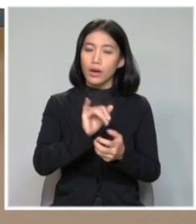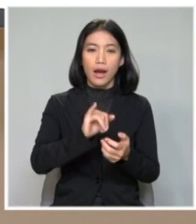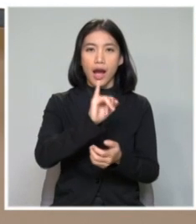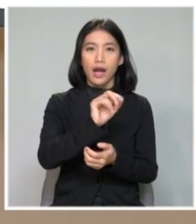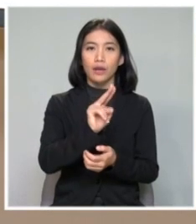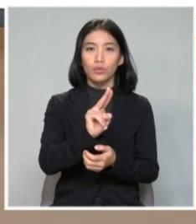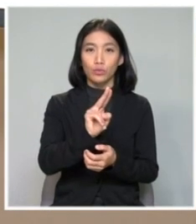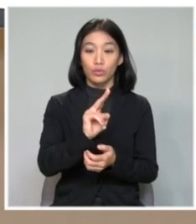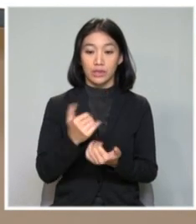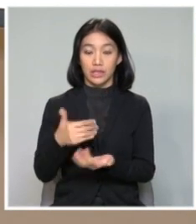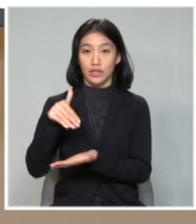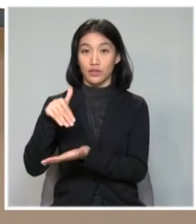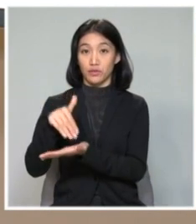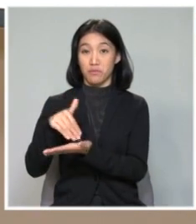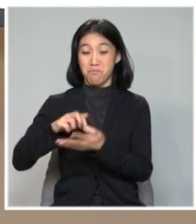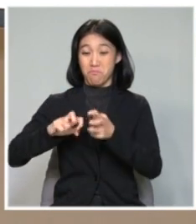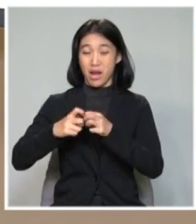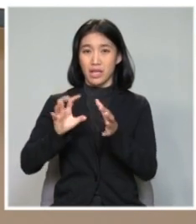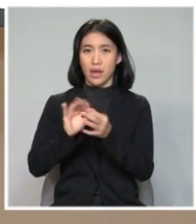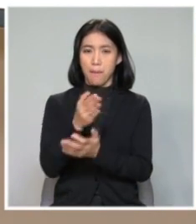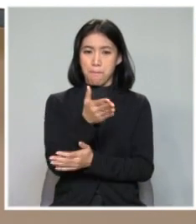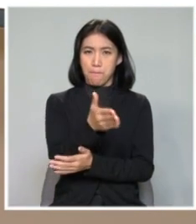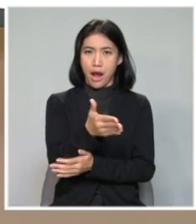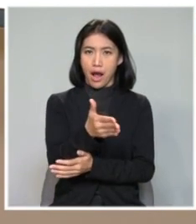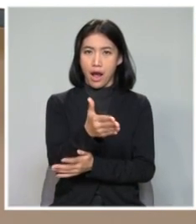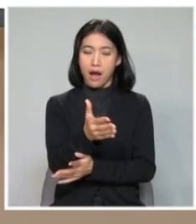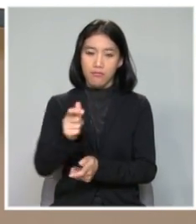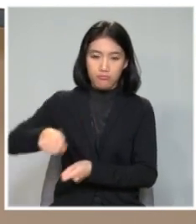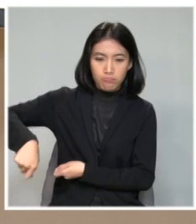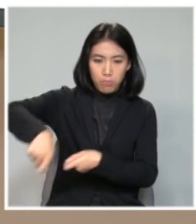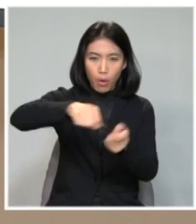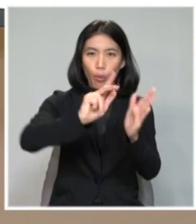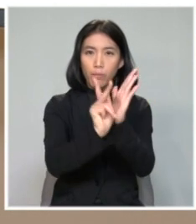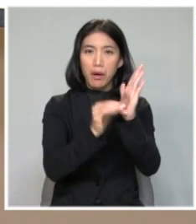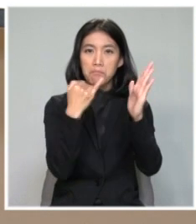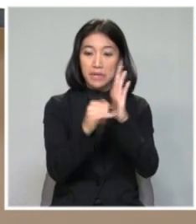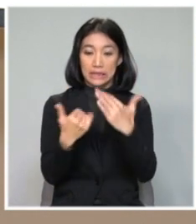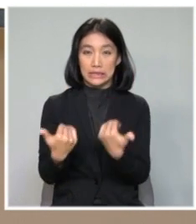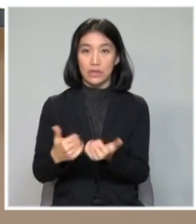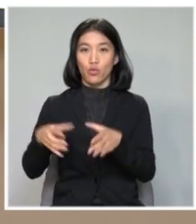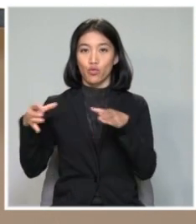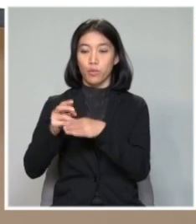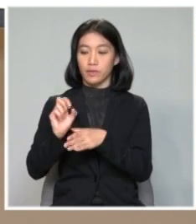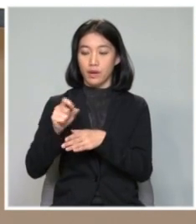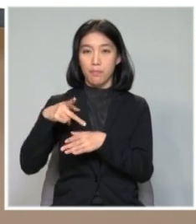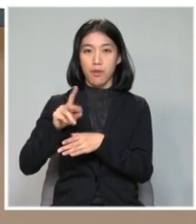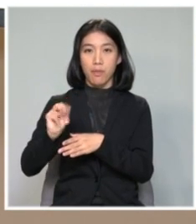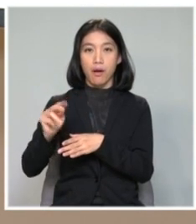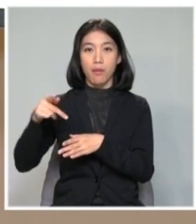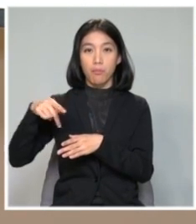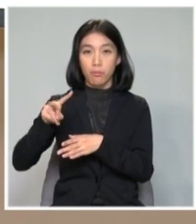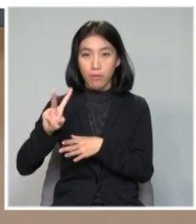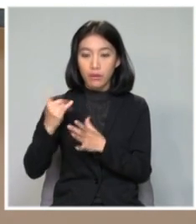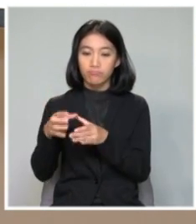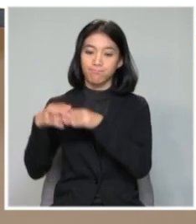ศูนย์บัญชาการแก้ปัญหาการทำประมงผิดกฎหมายหรือว่าสปมผ.ส่งชุดทีมสำรวจค่ะลงไปสำรวจแล้วก็ตรวจสอบสภาพ